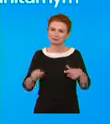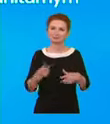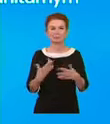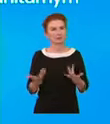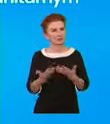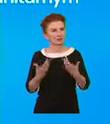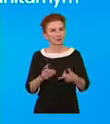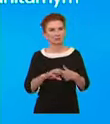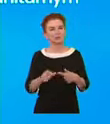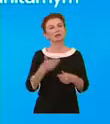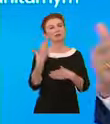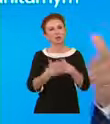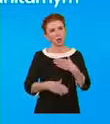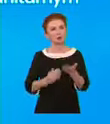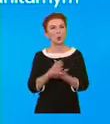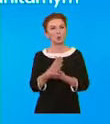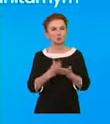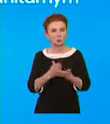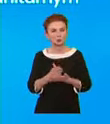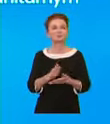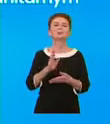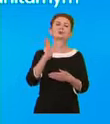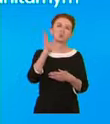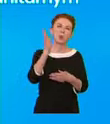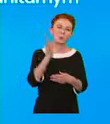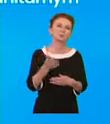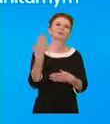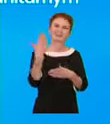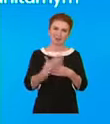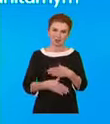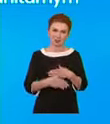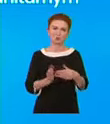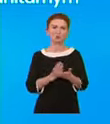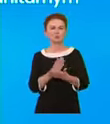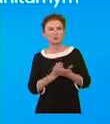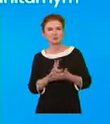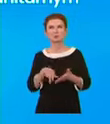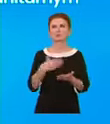na końcu usługi i na samym końcu usługi typu